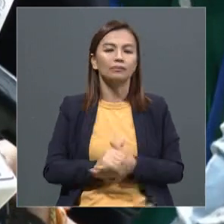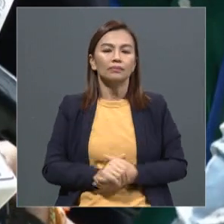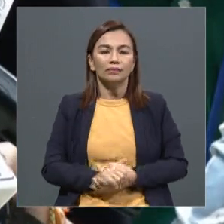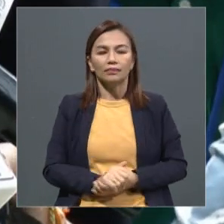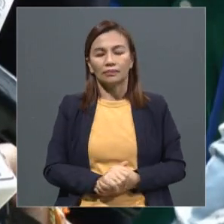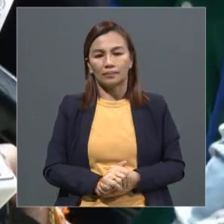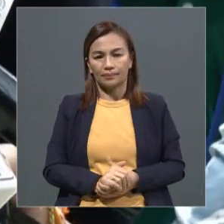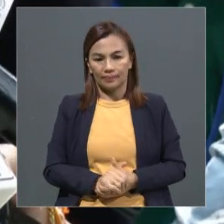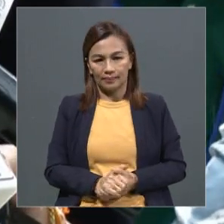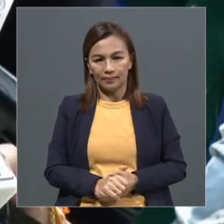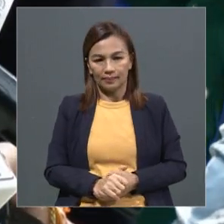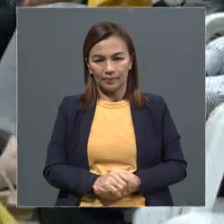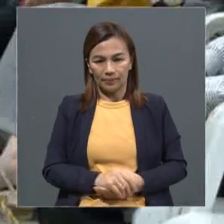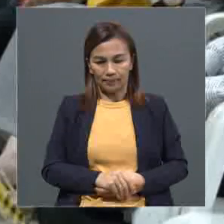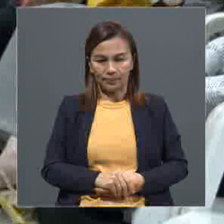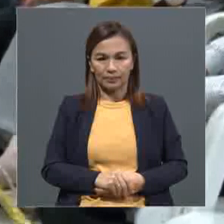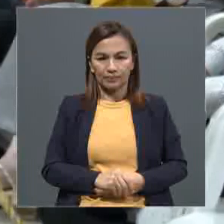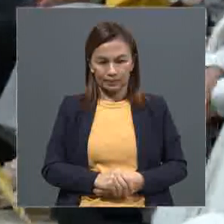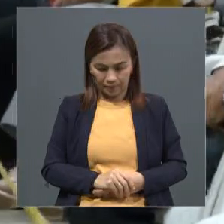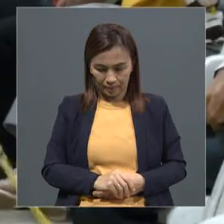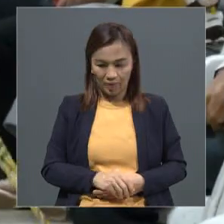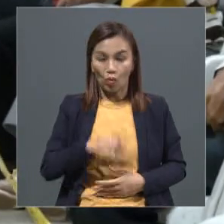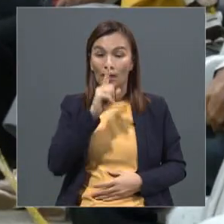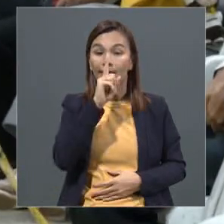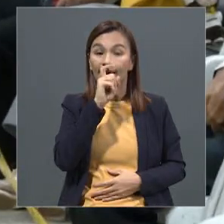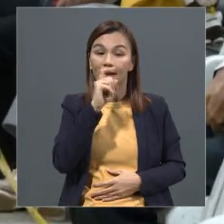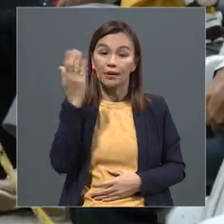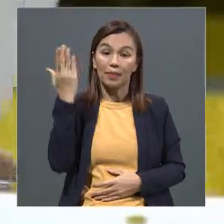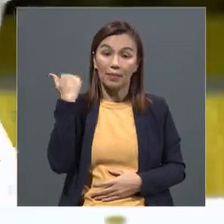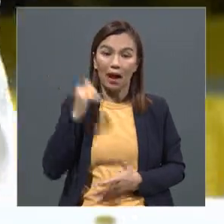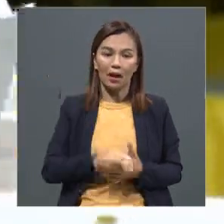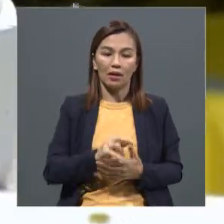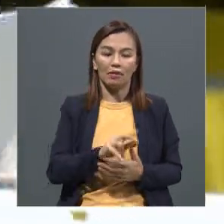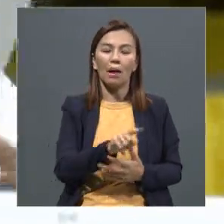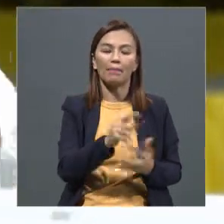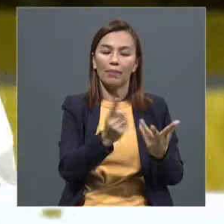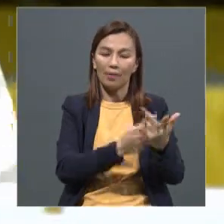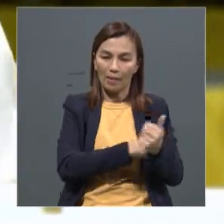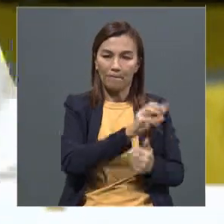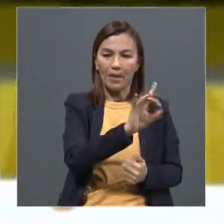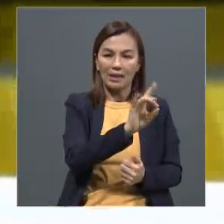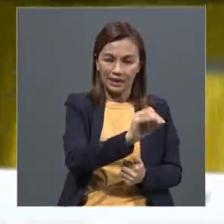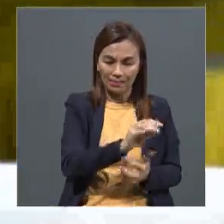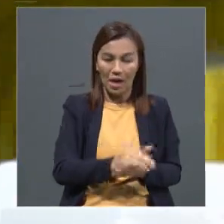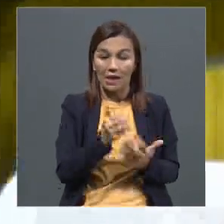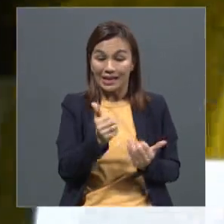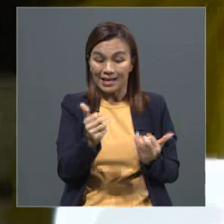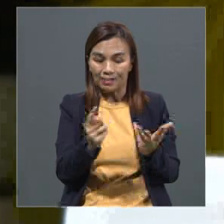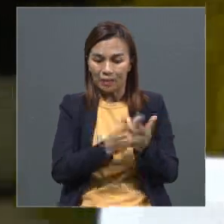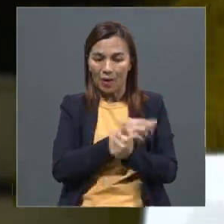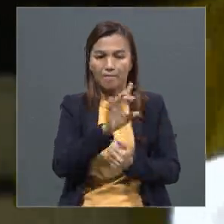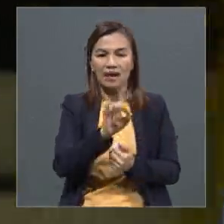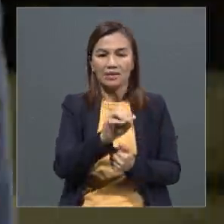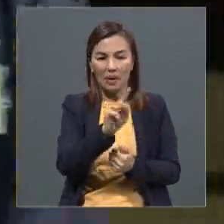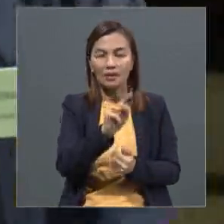ผมอ่าตอนเมื่อวันอาทิตย์ที่ผ่านมาบัตรดี 80ใบแต่วันนี้นับใหม่บัตรดีเป็น 81ใบตอนนี้จำนวนครบเรียบ